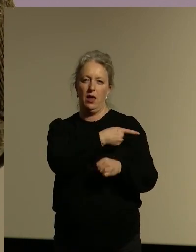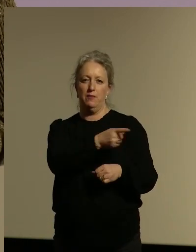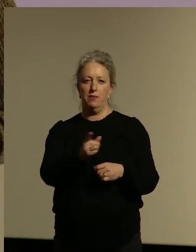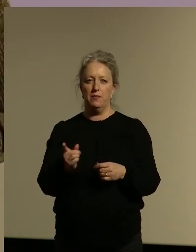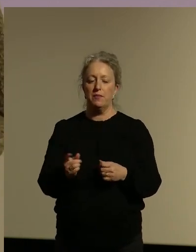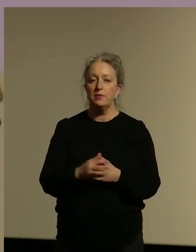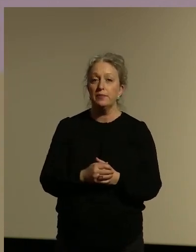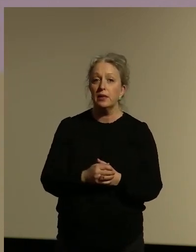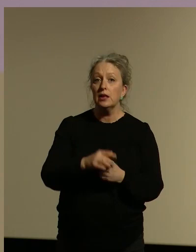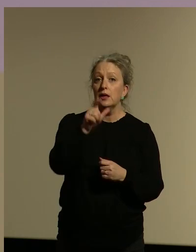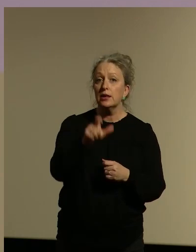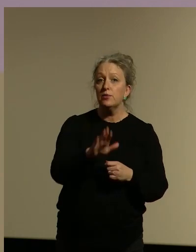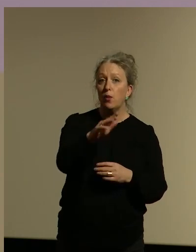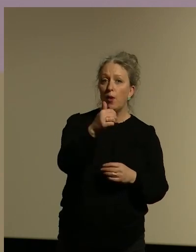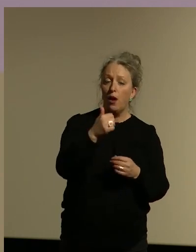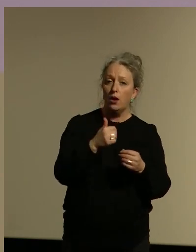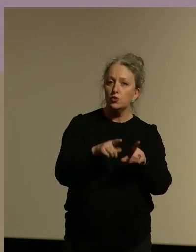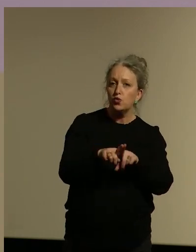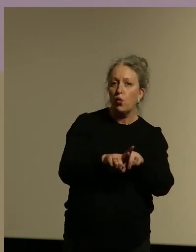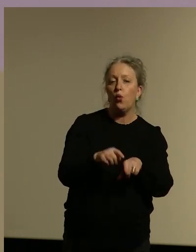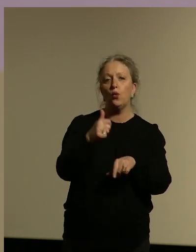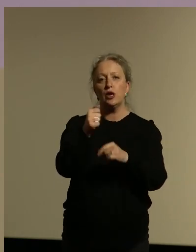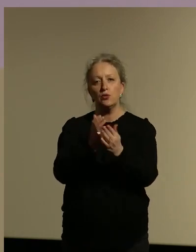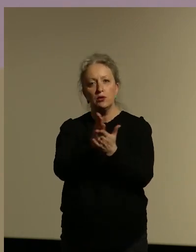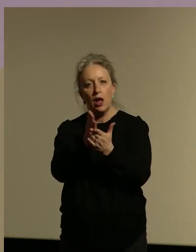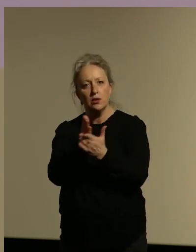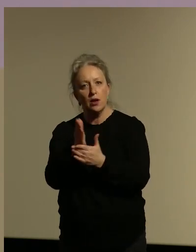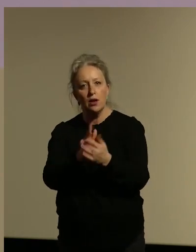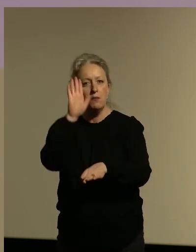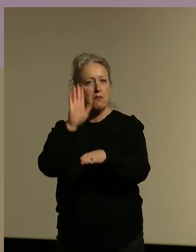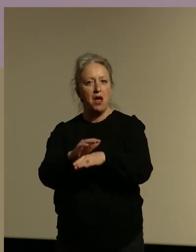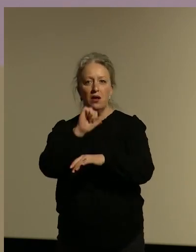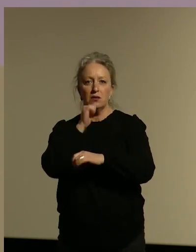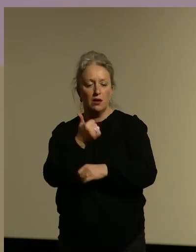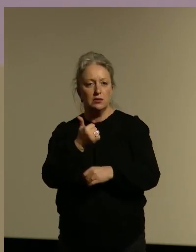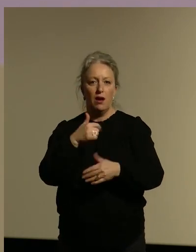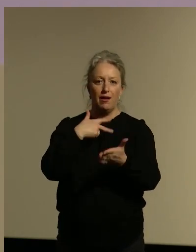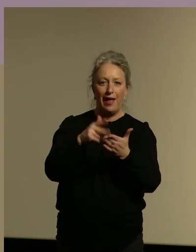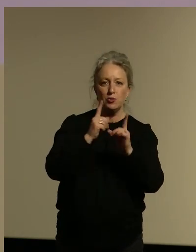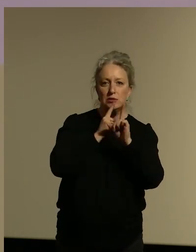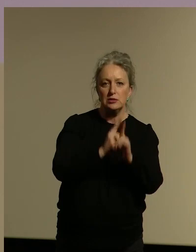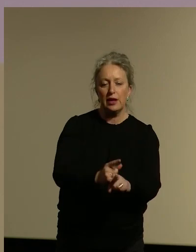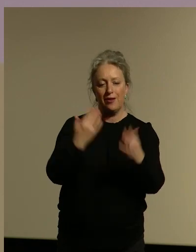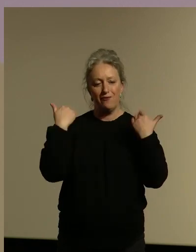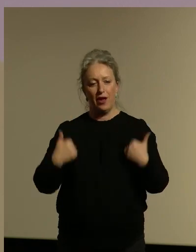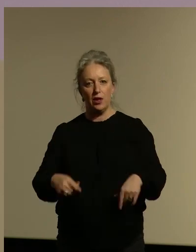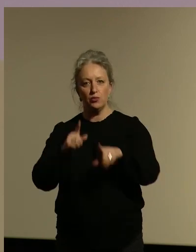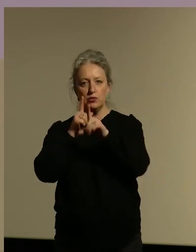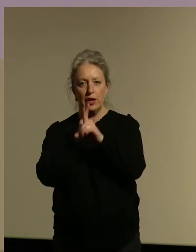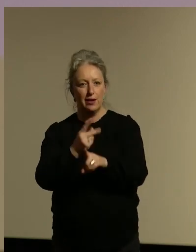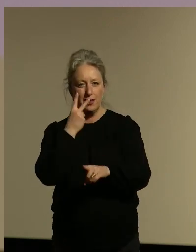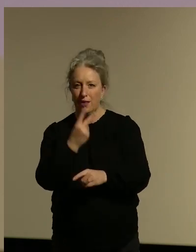Inimese sugu ja seksuaalne sättumus ei ole määratletav välimuse ja käitumise järgi. Uskuge seda, mida teile